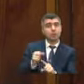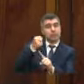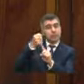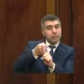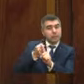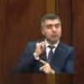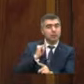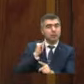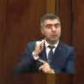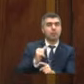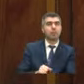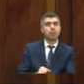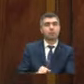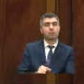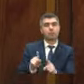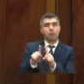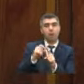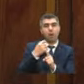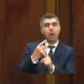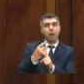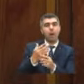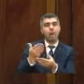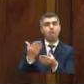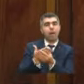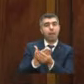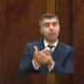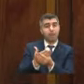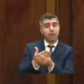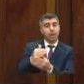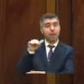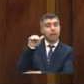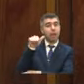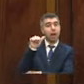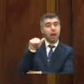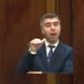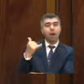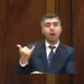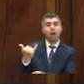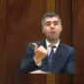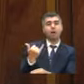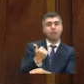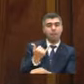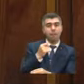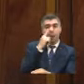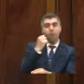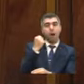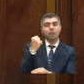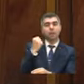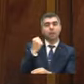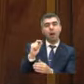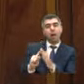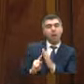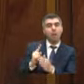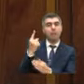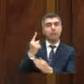وستواصل المجهود الدبلوماسي للدفاع عن قضية الصحراء باعتبارها القضية الوطنية الأولى،